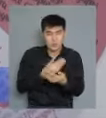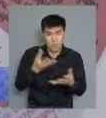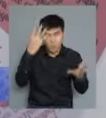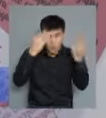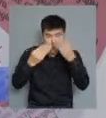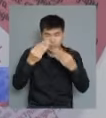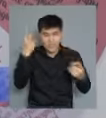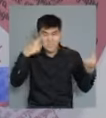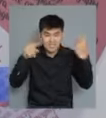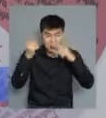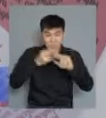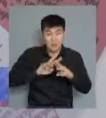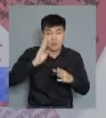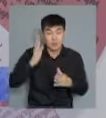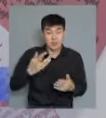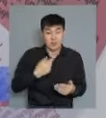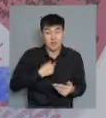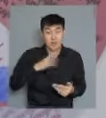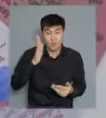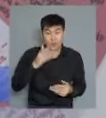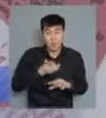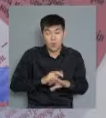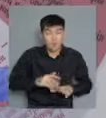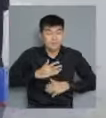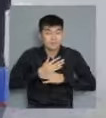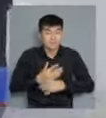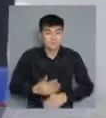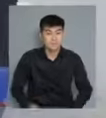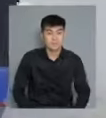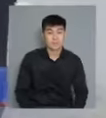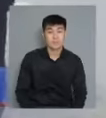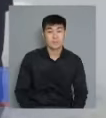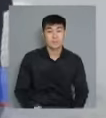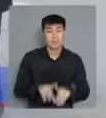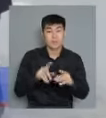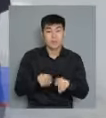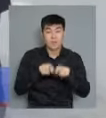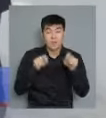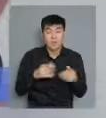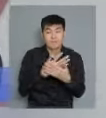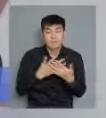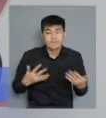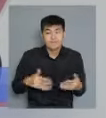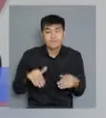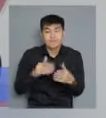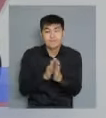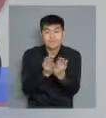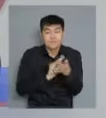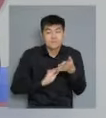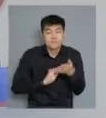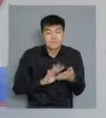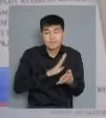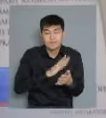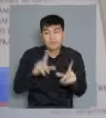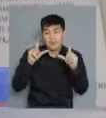идеи. Вот. Лично я буду этому способствовать. В аудитории оформлены с особым вкусом собранные произведения писателя, а